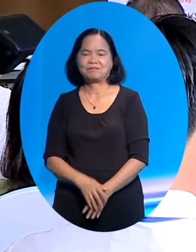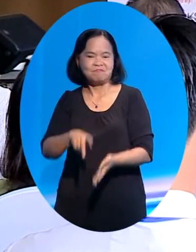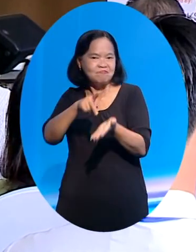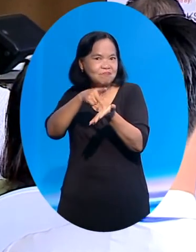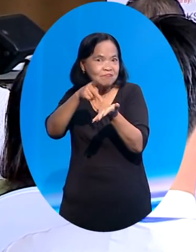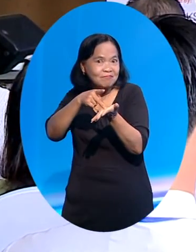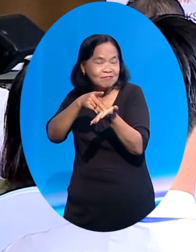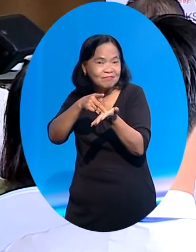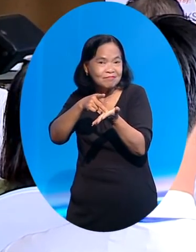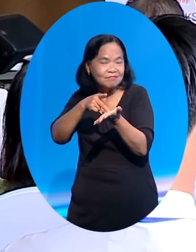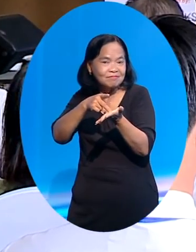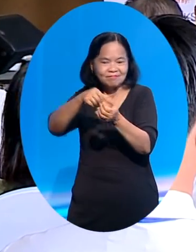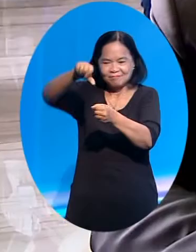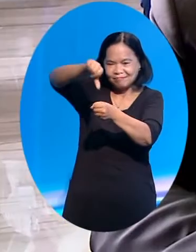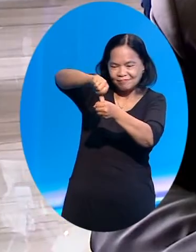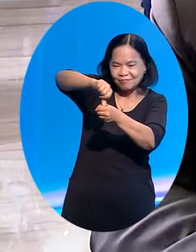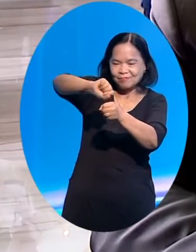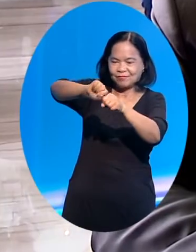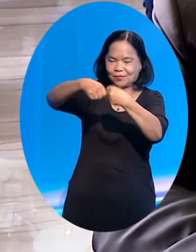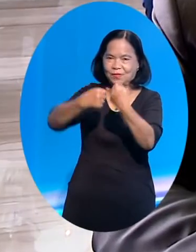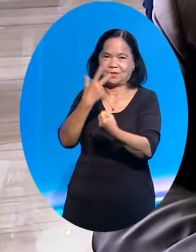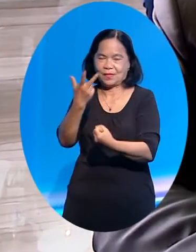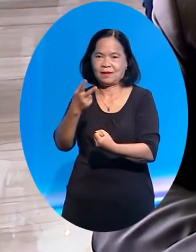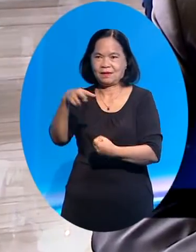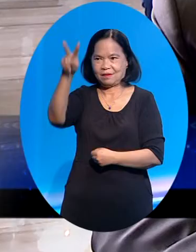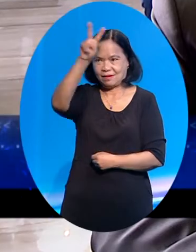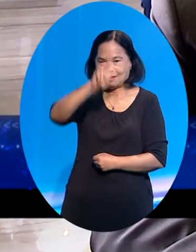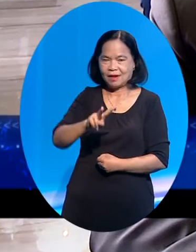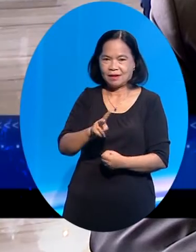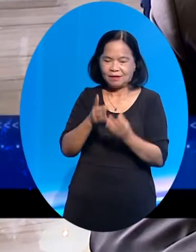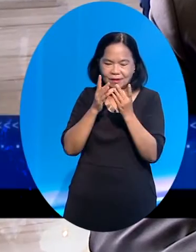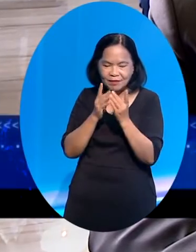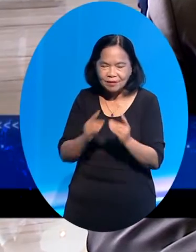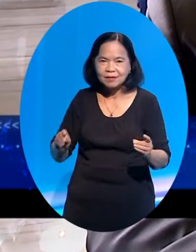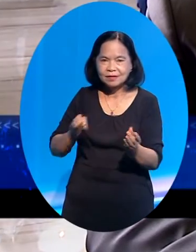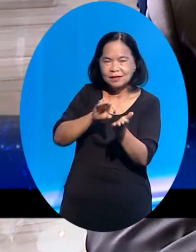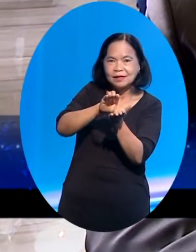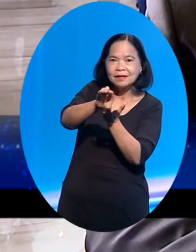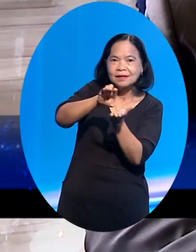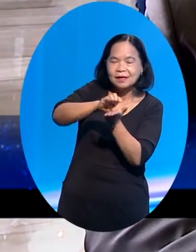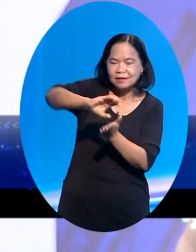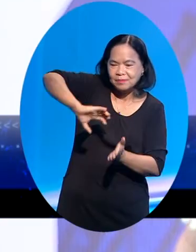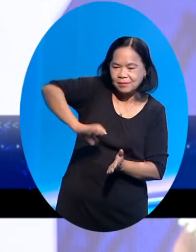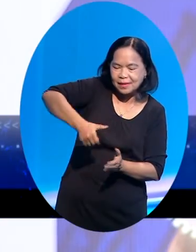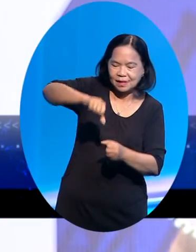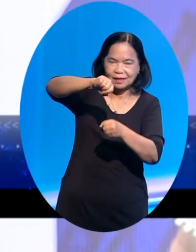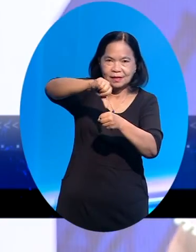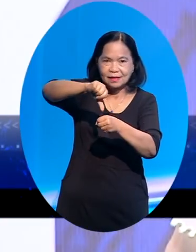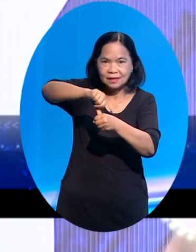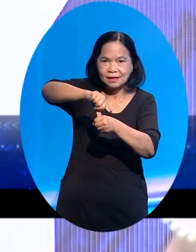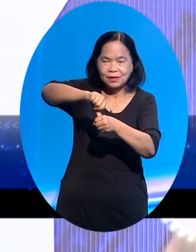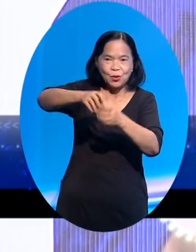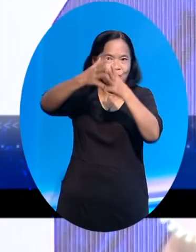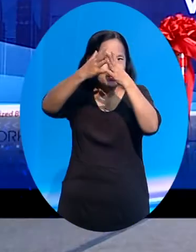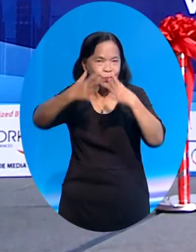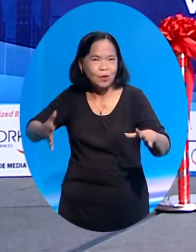Đây là sự kiện chuyên ngành dầu khí được tổ chức lần thứ 8 tại Việt Nam, quy tụ các doanh nghiệp cung cấp thiết bị máy móc công nghệ hàng đầu trong ngành dầu khí từ nhiều quốc gia trên